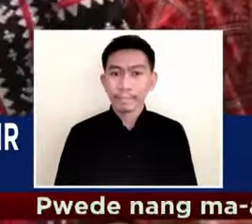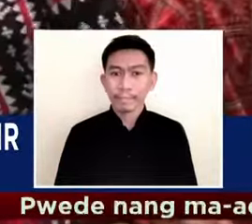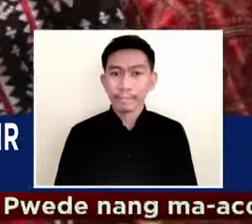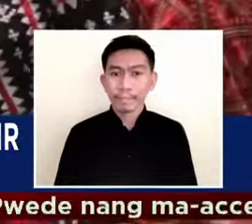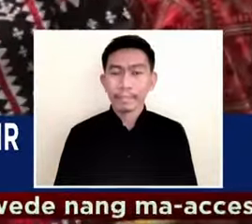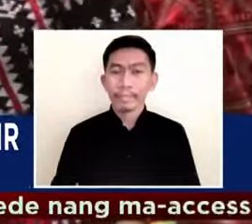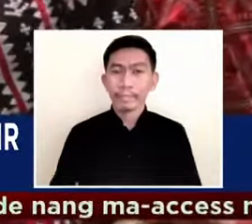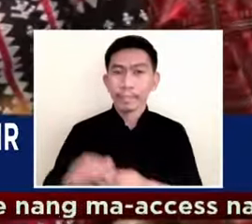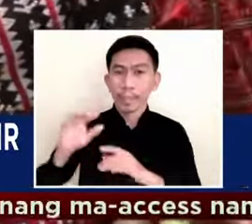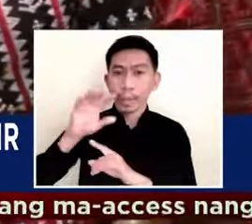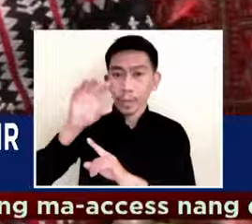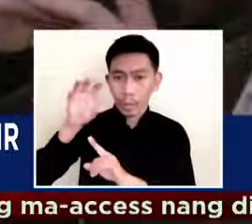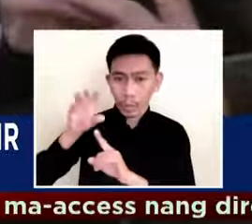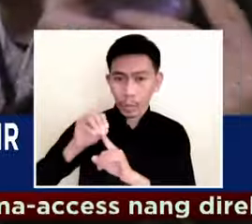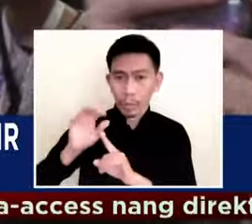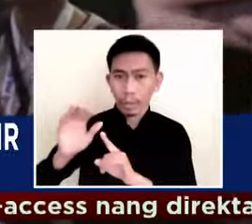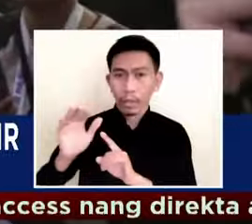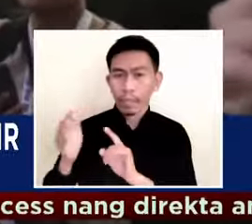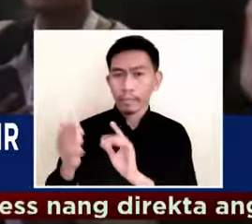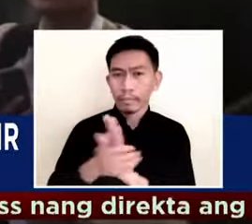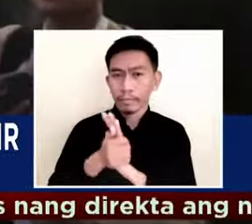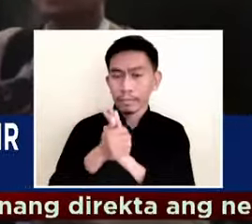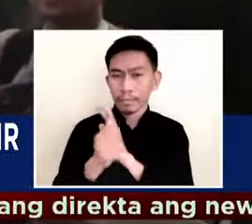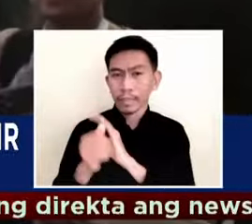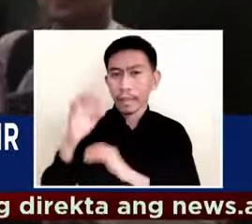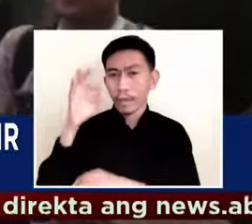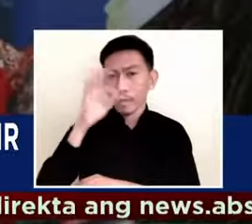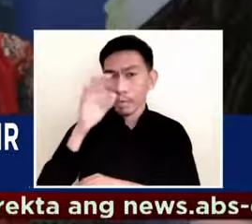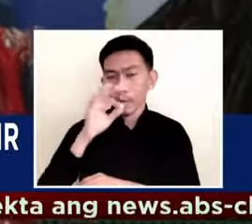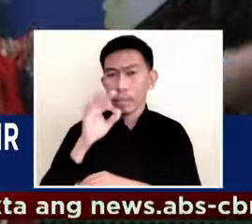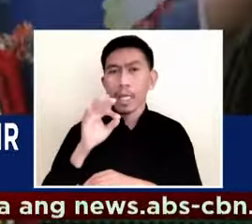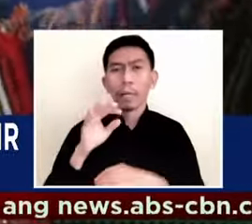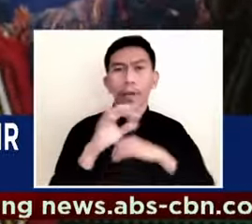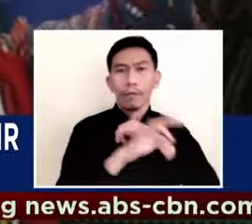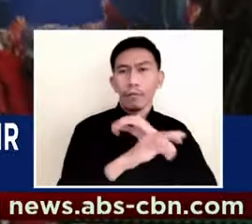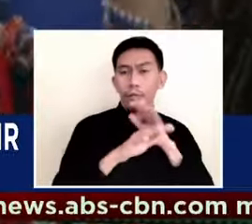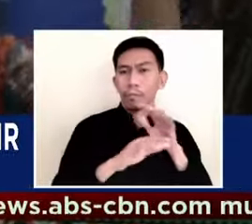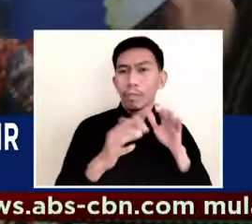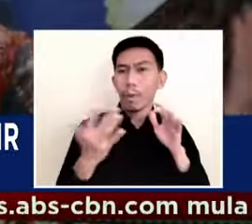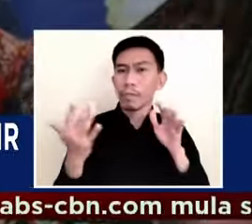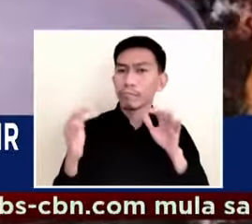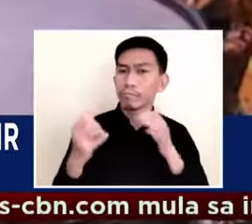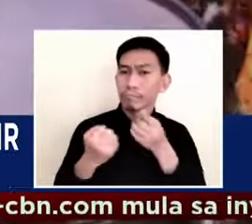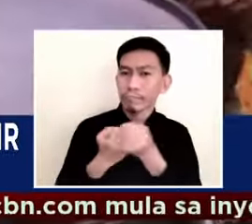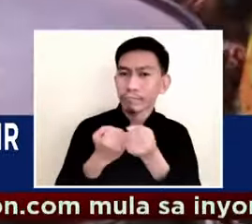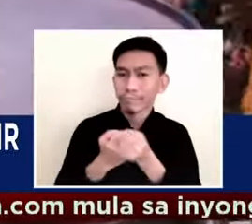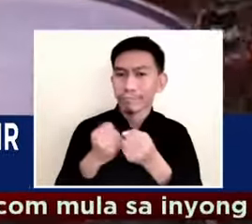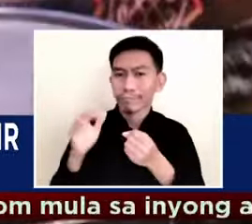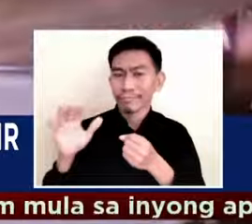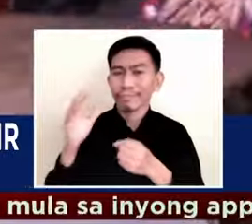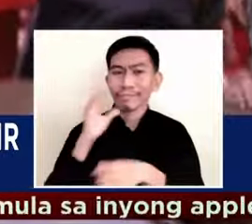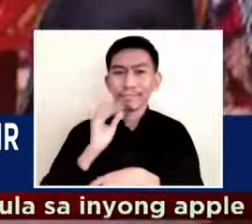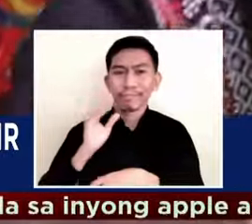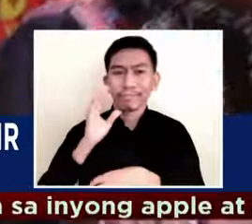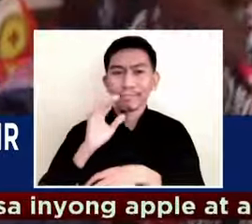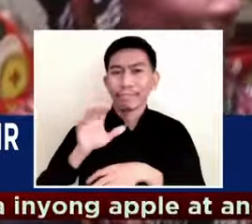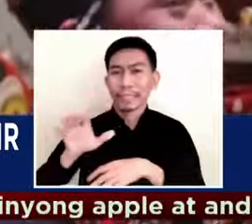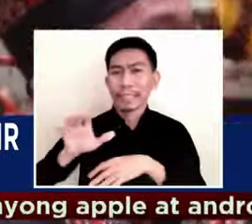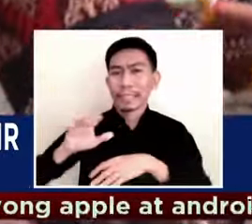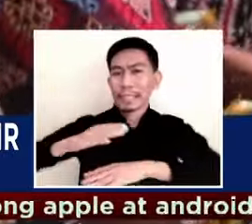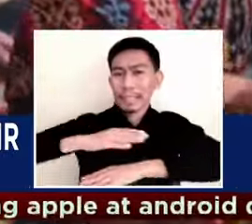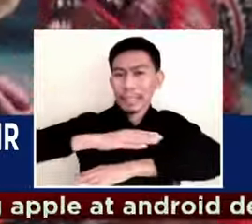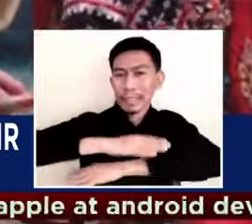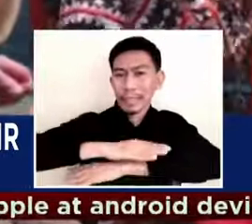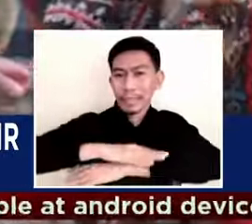Kultura at talentong Pinoy, tinangkilik ng mga dayuhan ang interactive experience sa booth ng Pilipinas sa